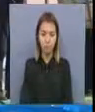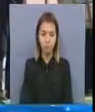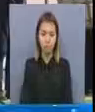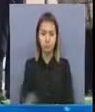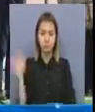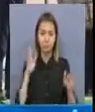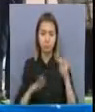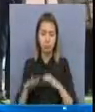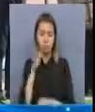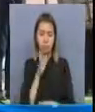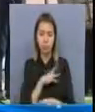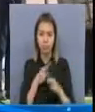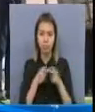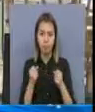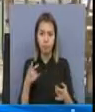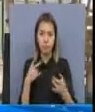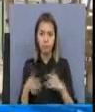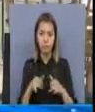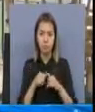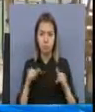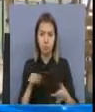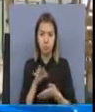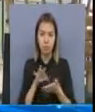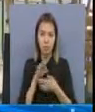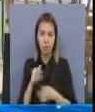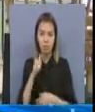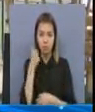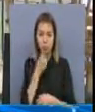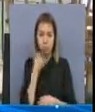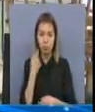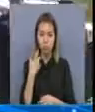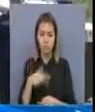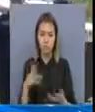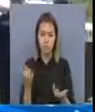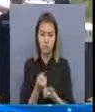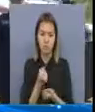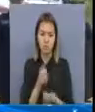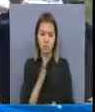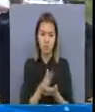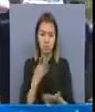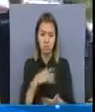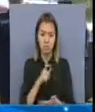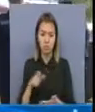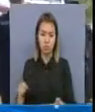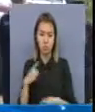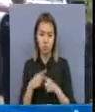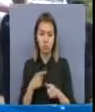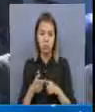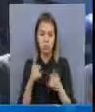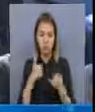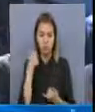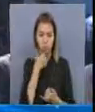Суға шомылу маусымында қауіпсіздік шараларын нығайту мақсатында өткен жылы аймақта 130 құтқарушысы бар 40 жасақшы бөлім ашылған. Биылғы